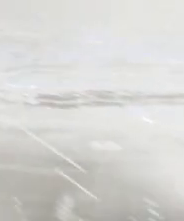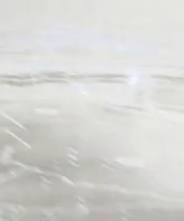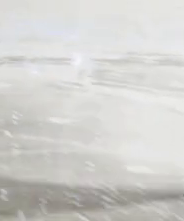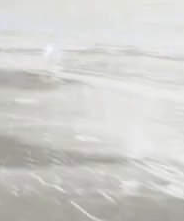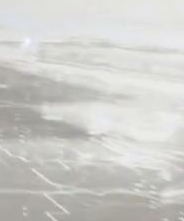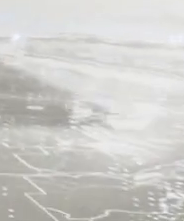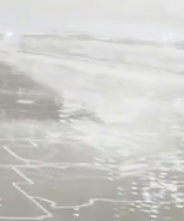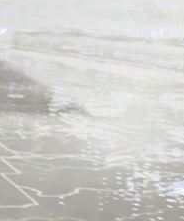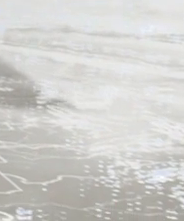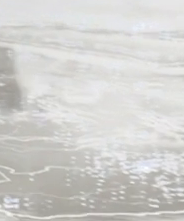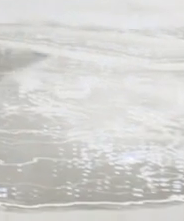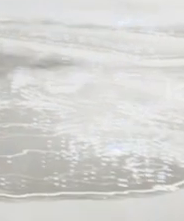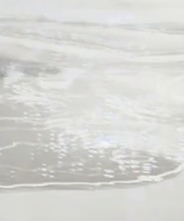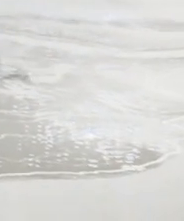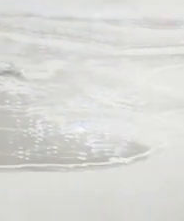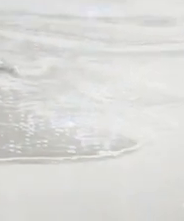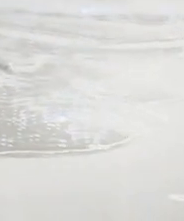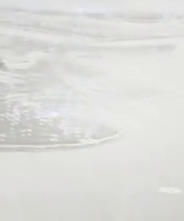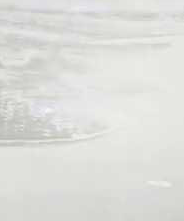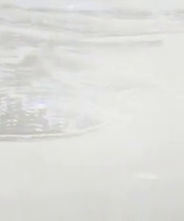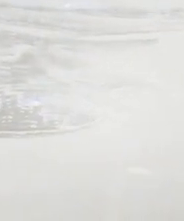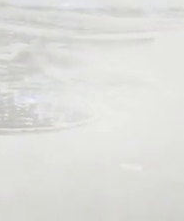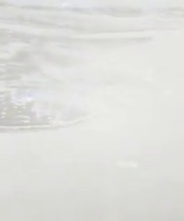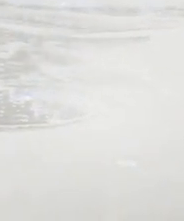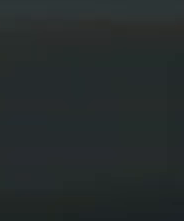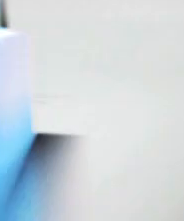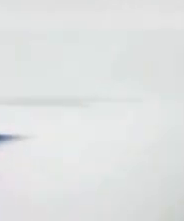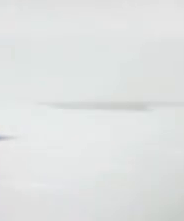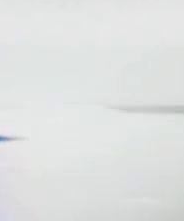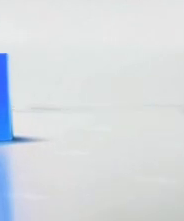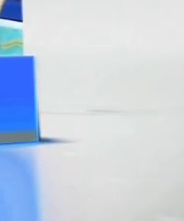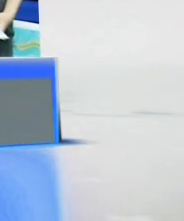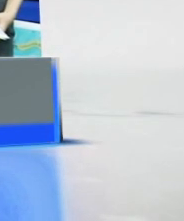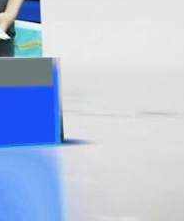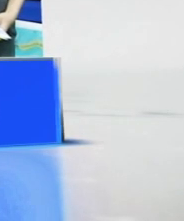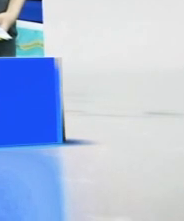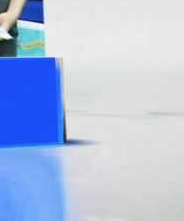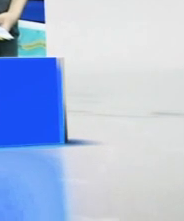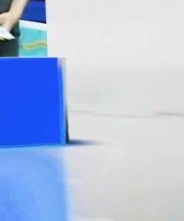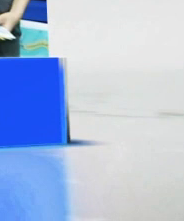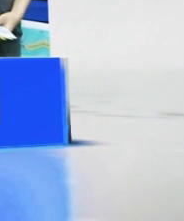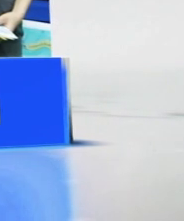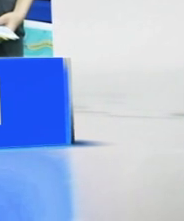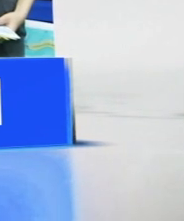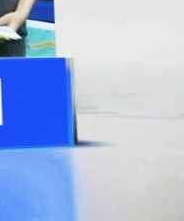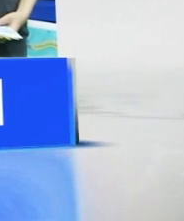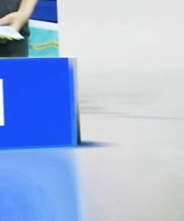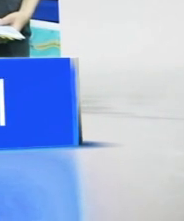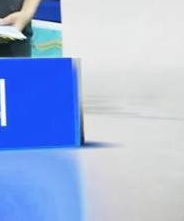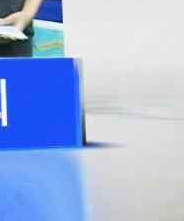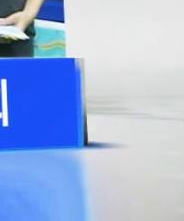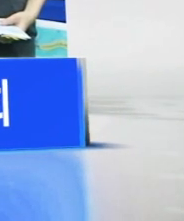꿈과 희망을 가꾸는 대구행복 교육 뉴스. 먼저 이 시간 주요 뉴스입니다. 대구 지역 특성화고 마이스터고 19개